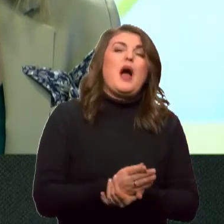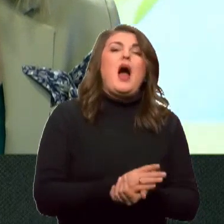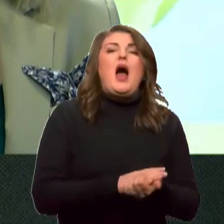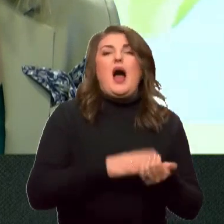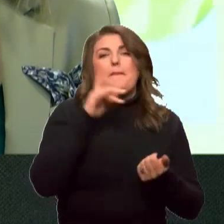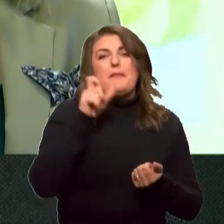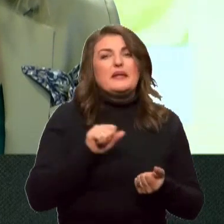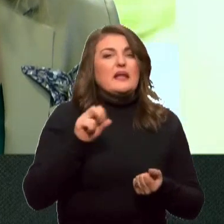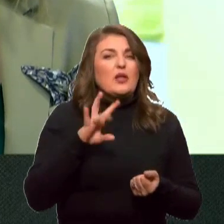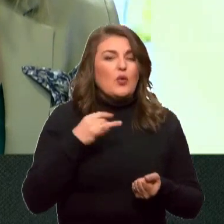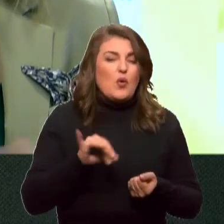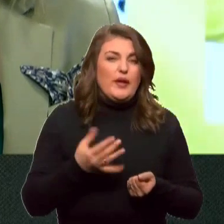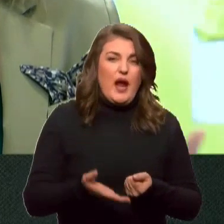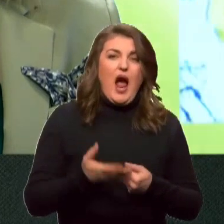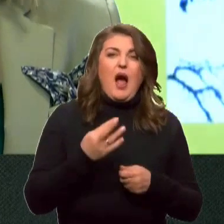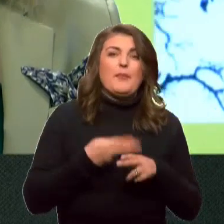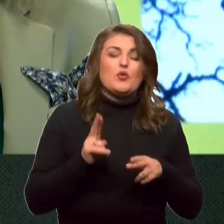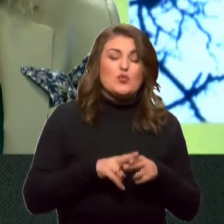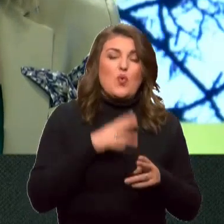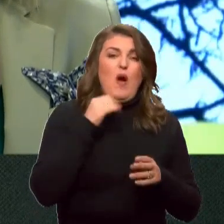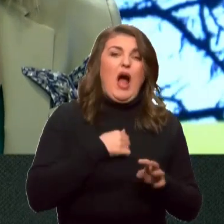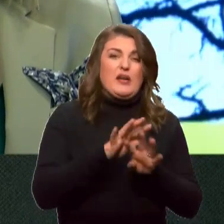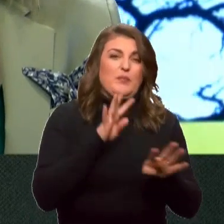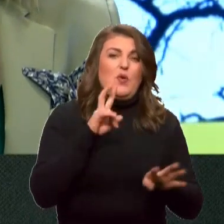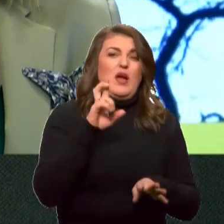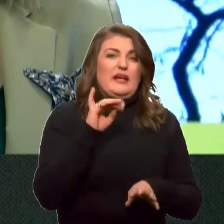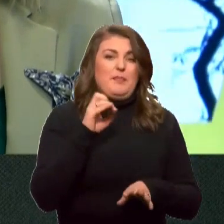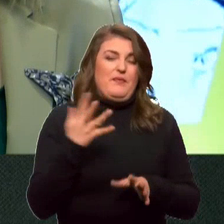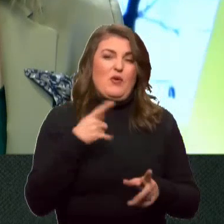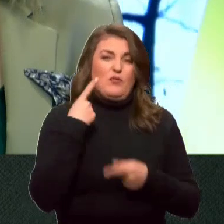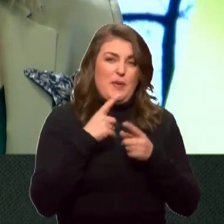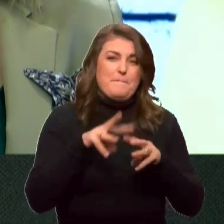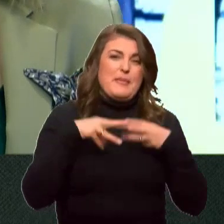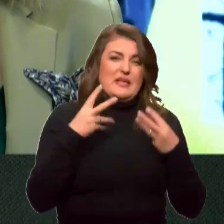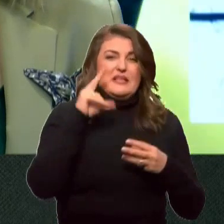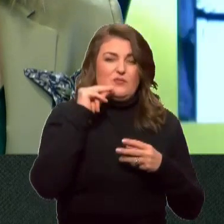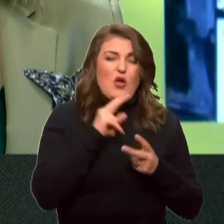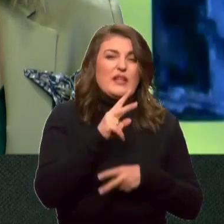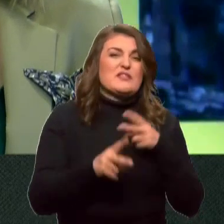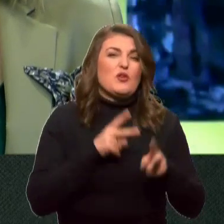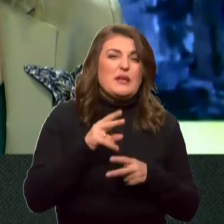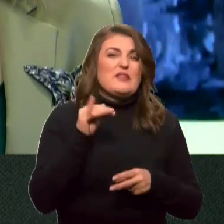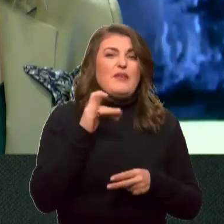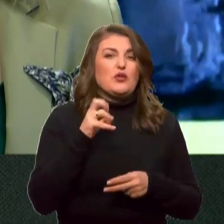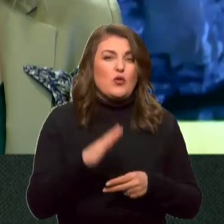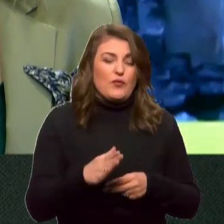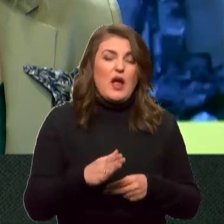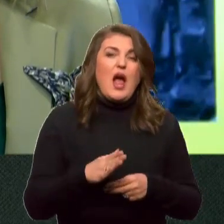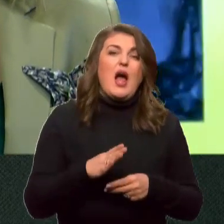про цю армію РЕБів, яку анонсував міністр цифрової трансформації Федоров,